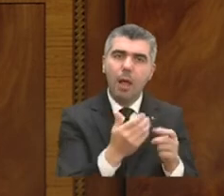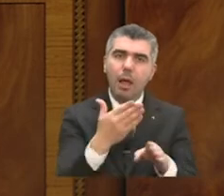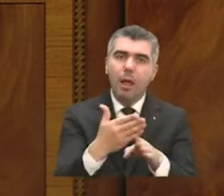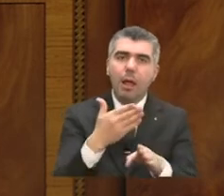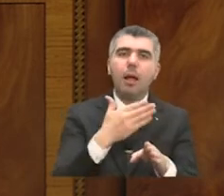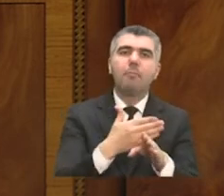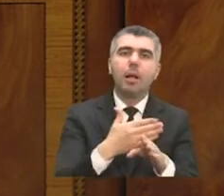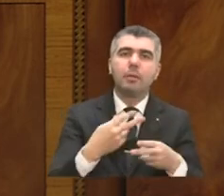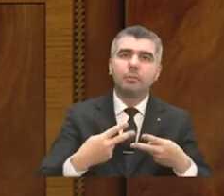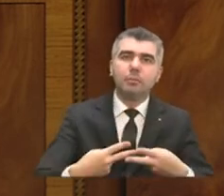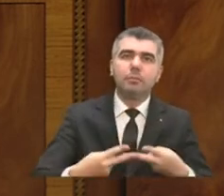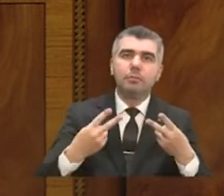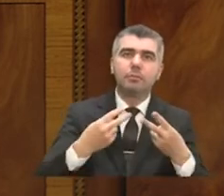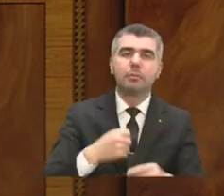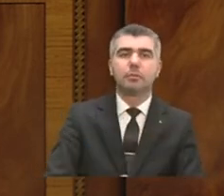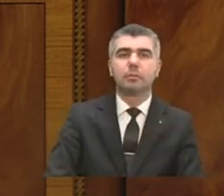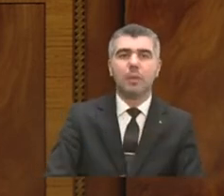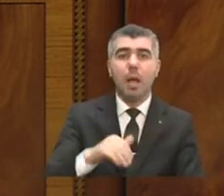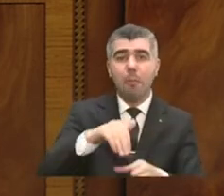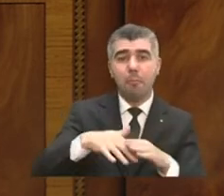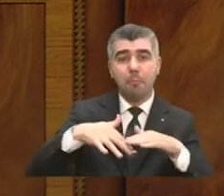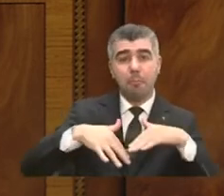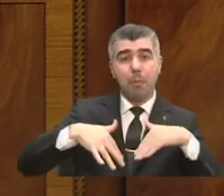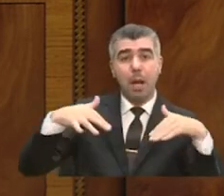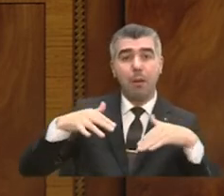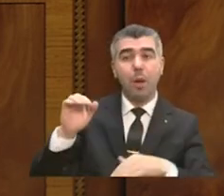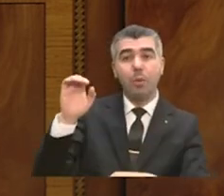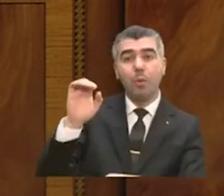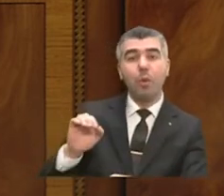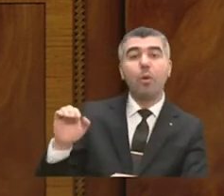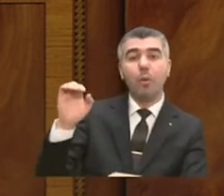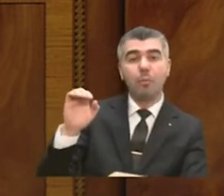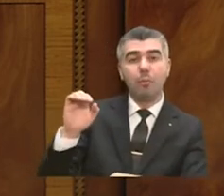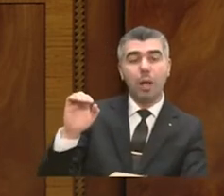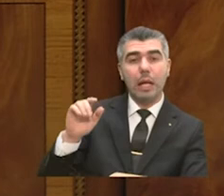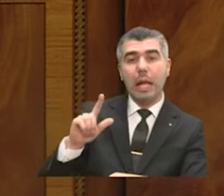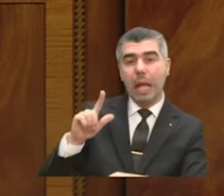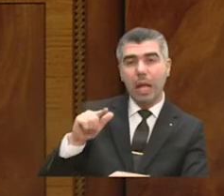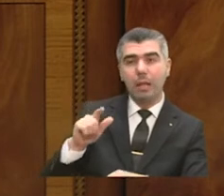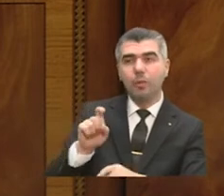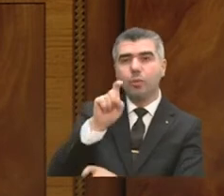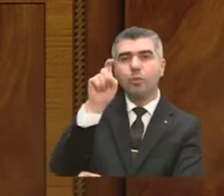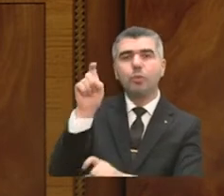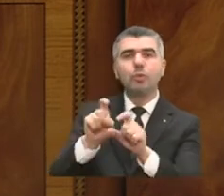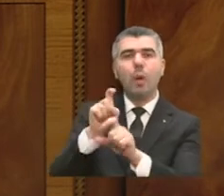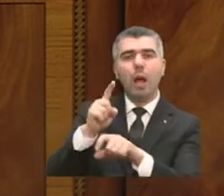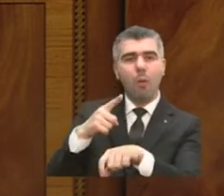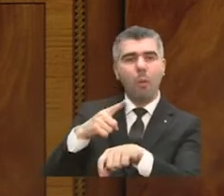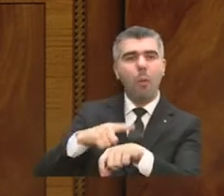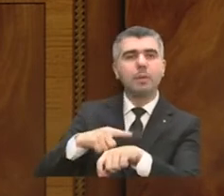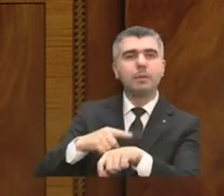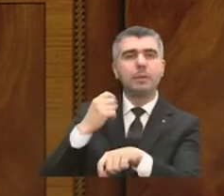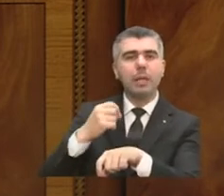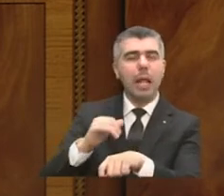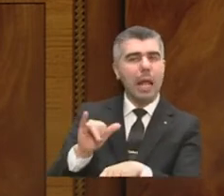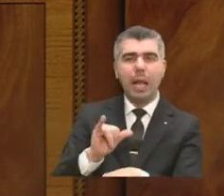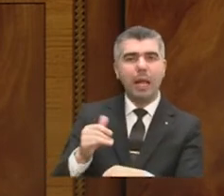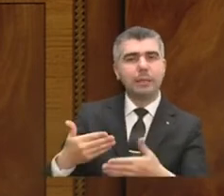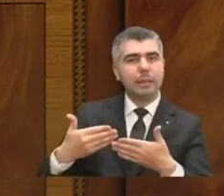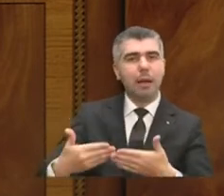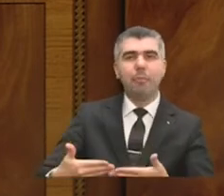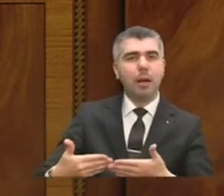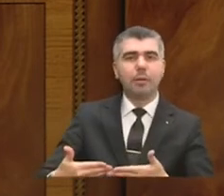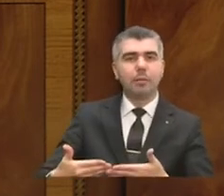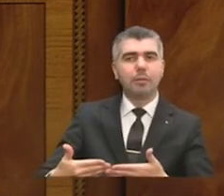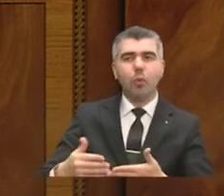décision, la résolution de l'Union européenne. La décision de l'Union européenne pose la question sur